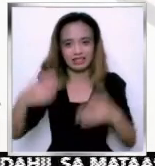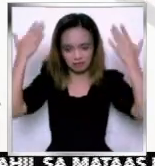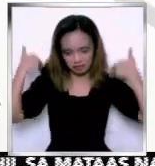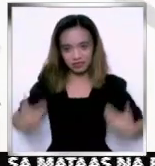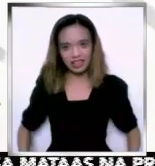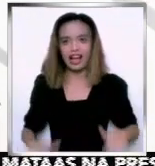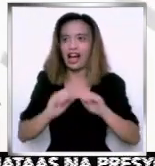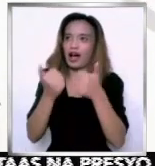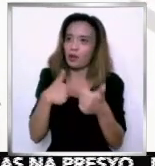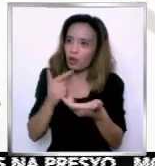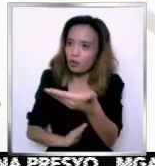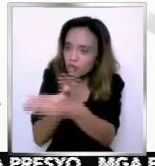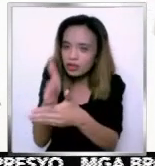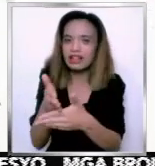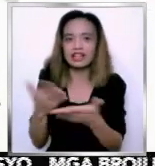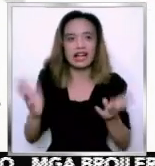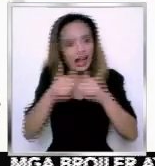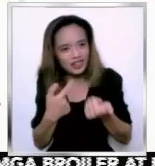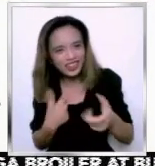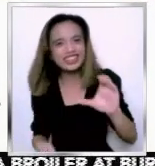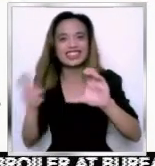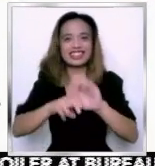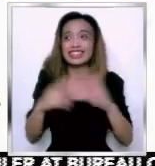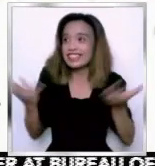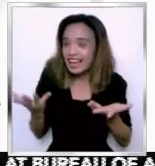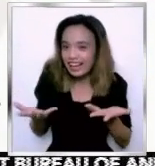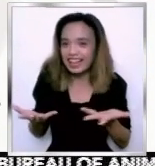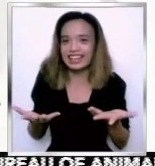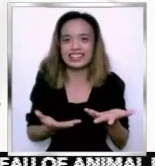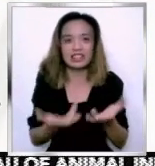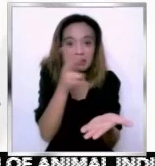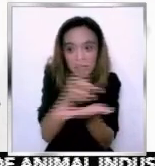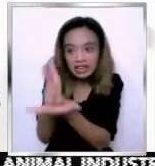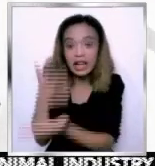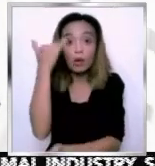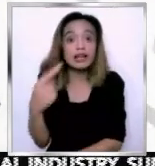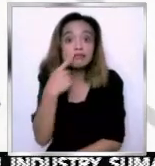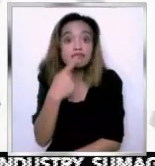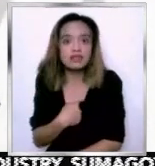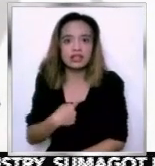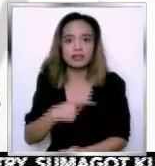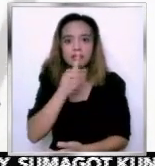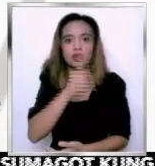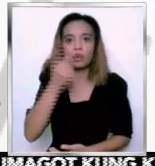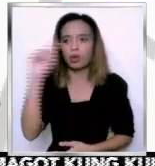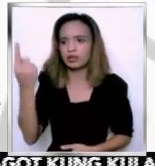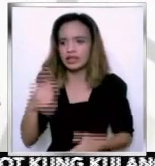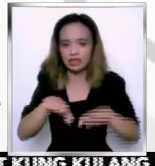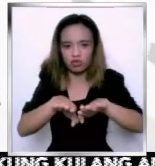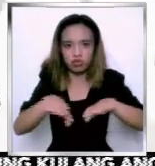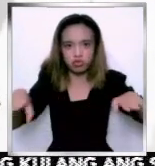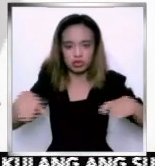pupunta doon? Paano ako sasakay? saan yung parking? Kasi sabi po nila, flat lang po yung venue.